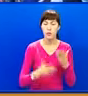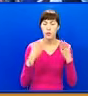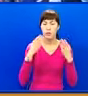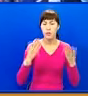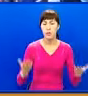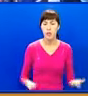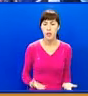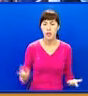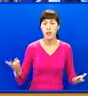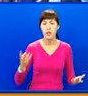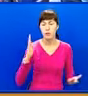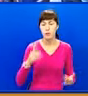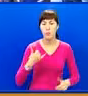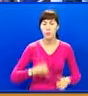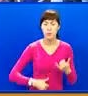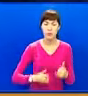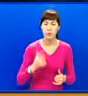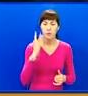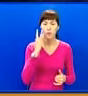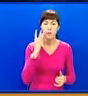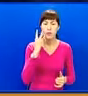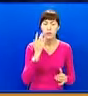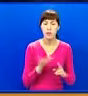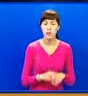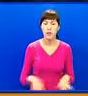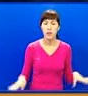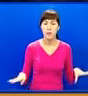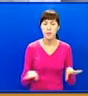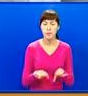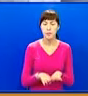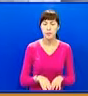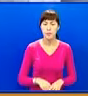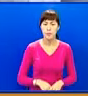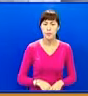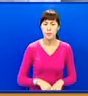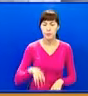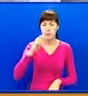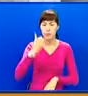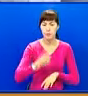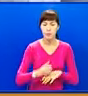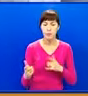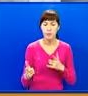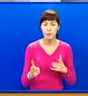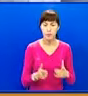өмірге қандай жарық берсе, ұстаз есімі шәкірттерге күндей жарық береді. Ел басшысының